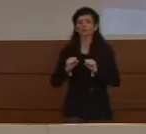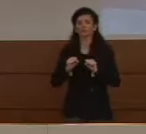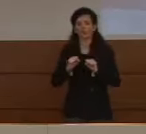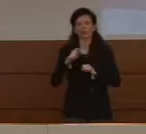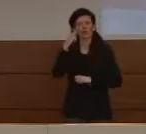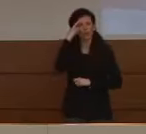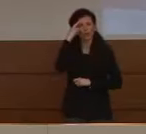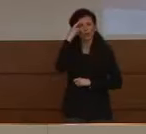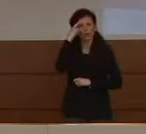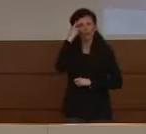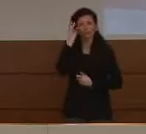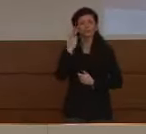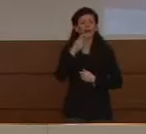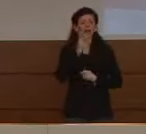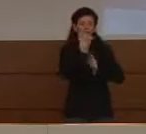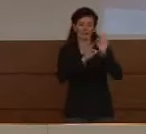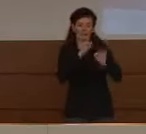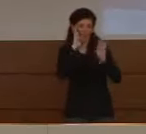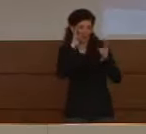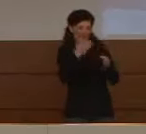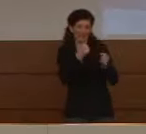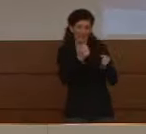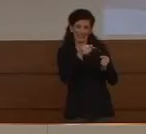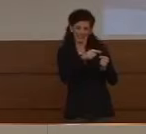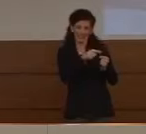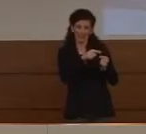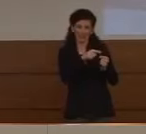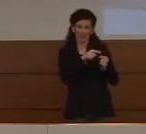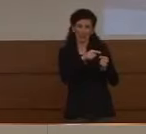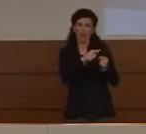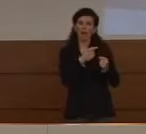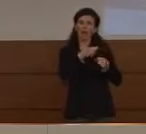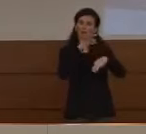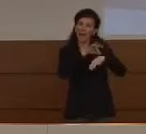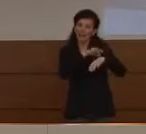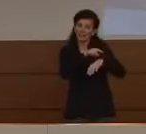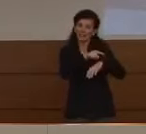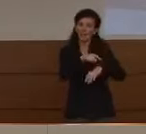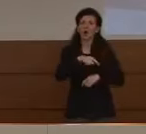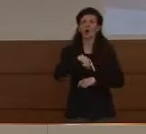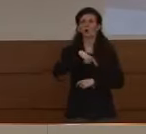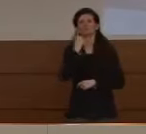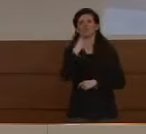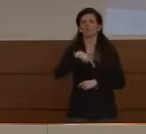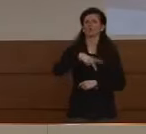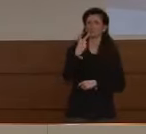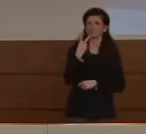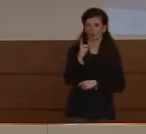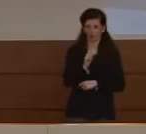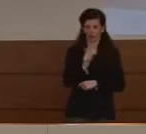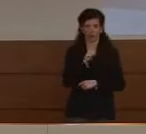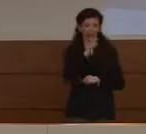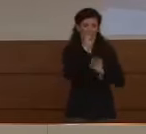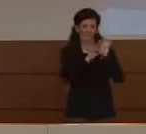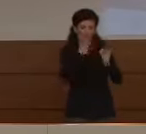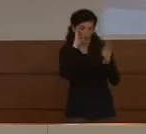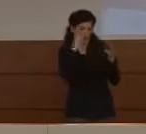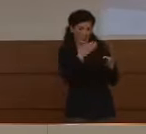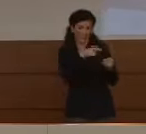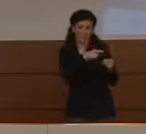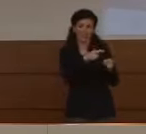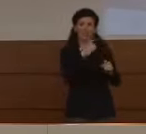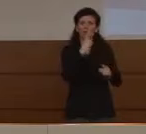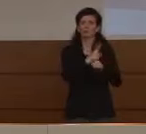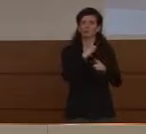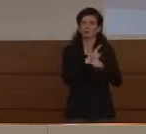terapia intensiva con questa malattia non è per 12 giorni i pazienti che arrivano in terapia intensiva hanno bisogno di cure